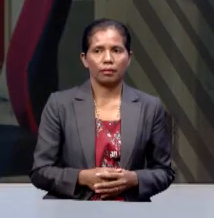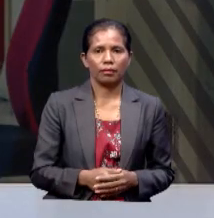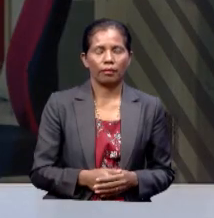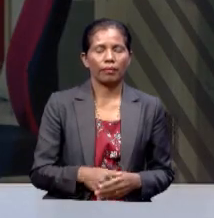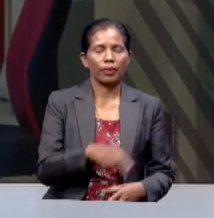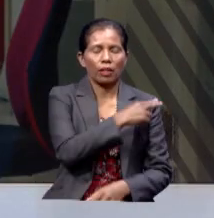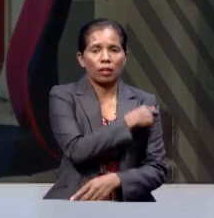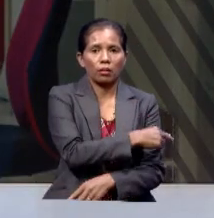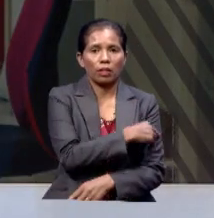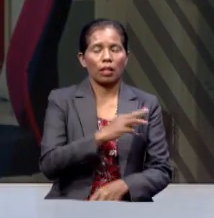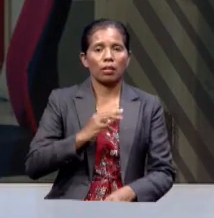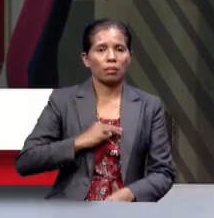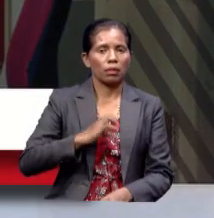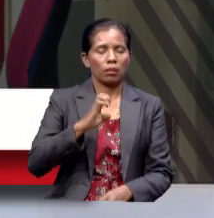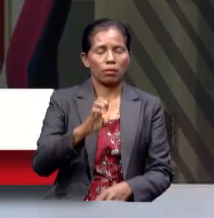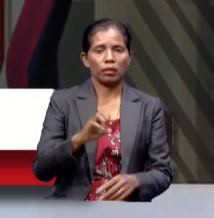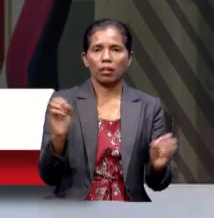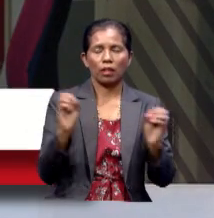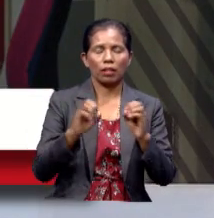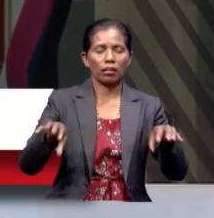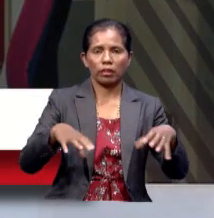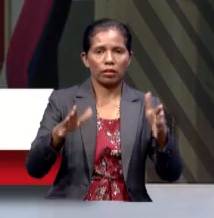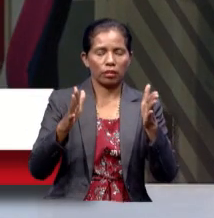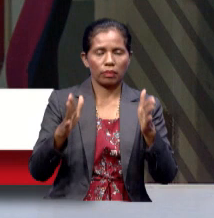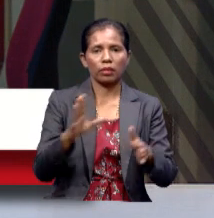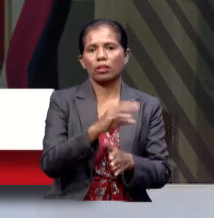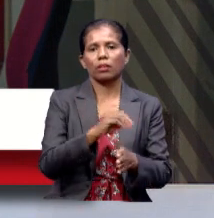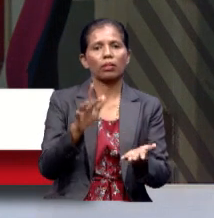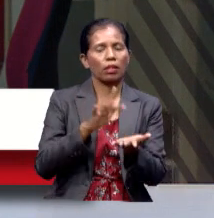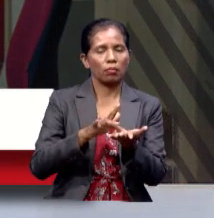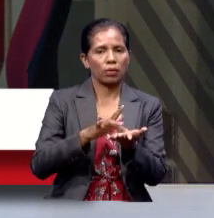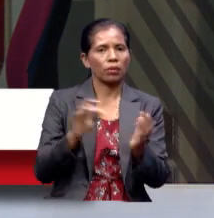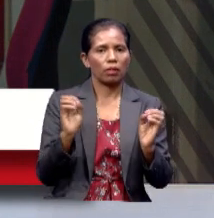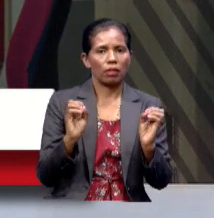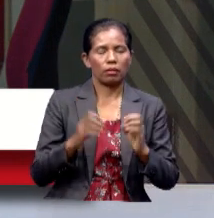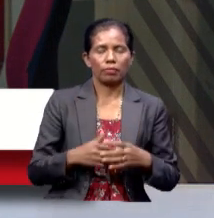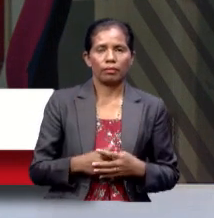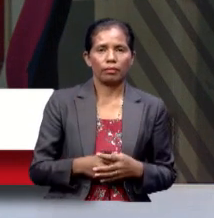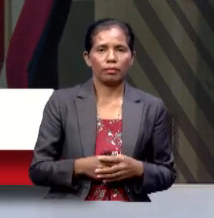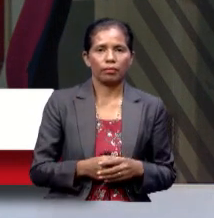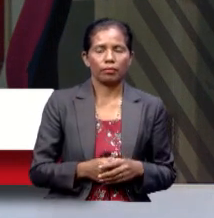Ospital Referal Mobisi falta recurso humano no Aimoruco.